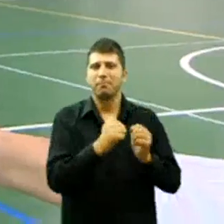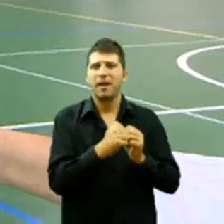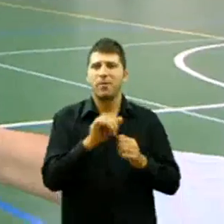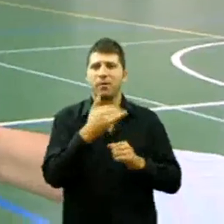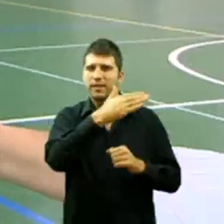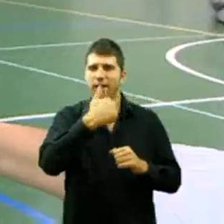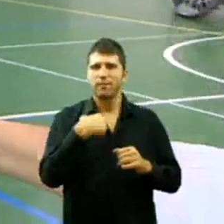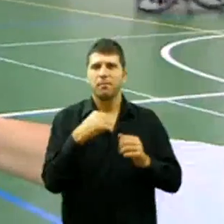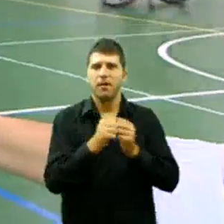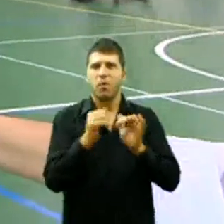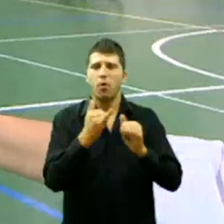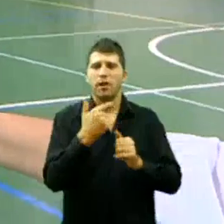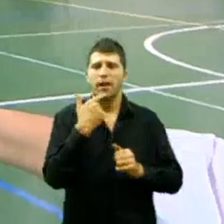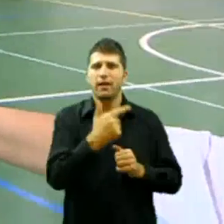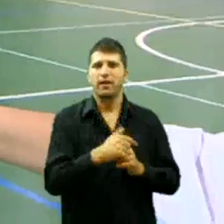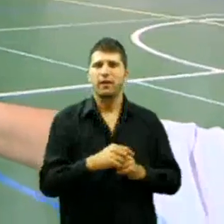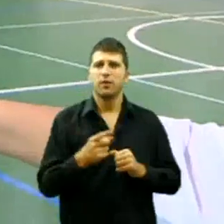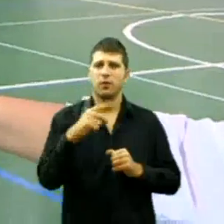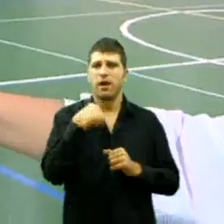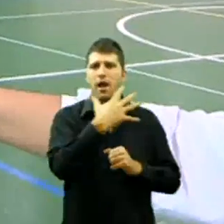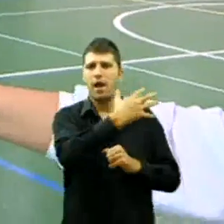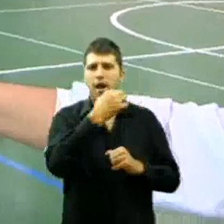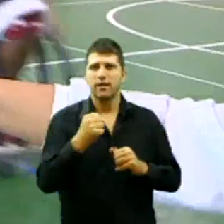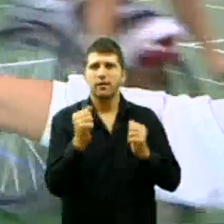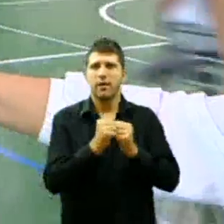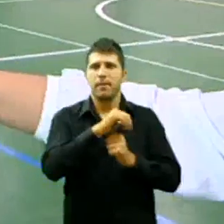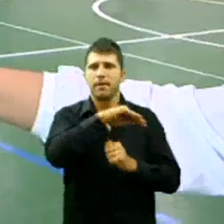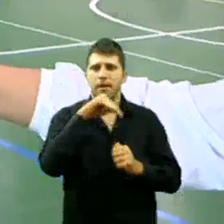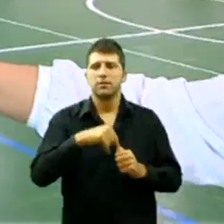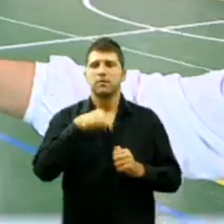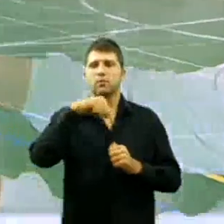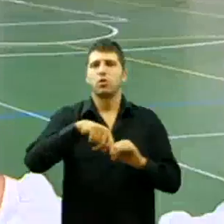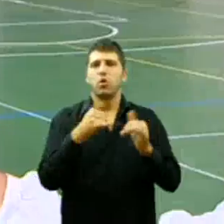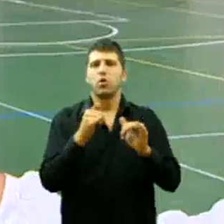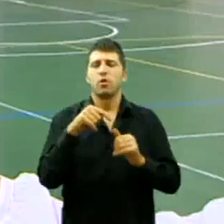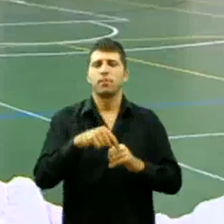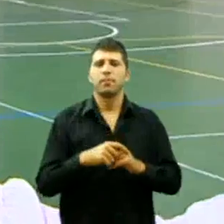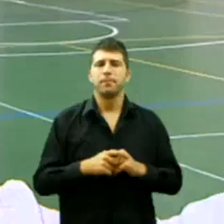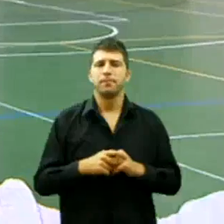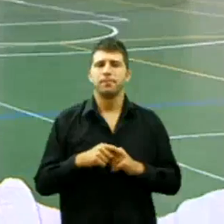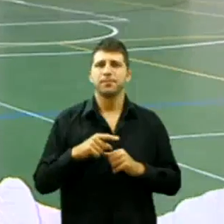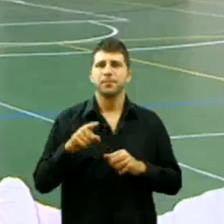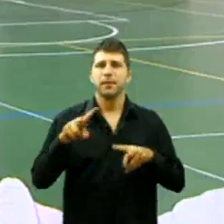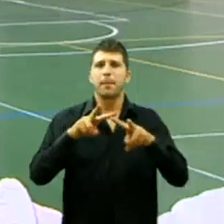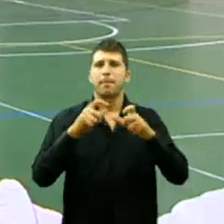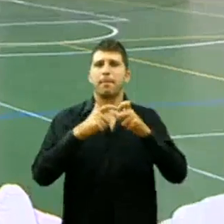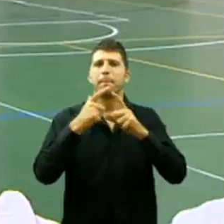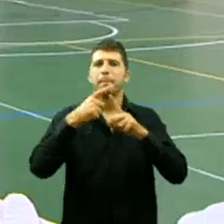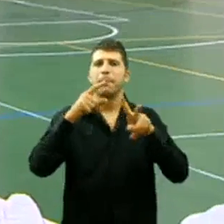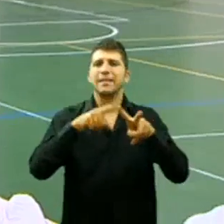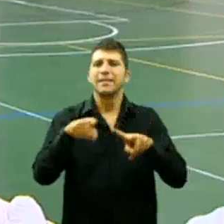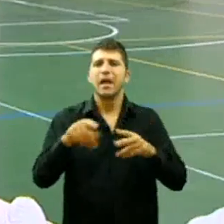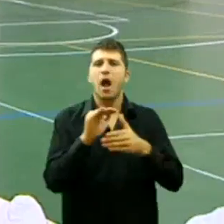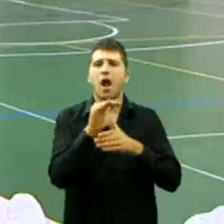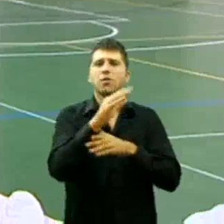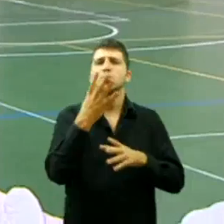oyna. Sonra beni de buraya aldılar. Burada oynuyorum. Metin hayatla o kadar barışık bir